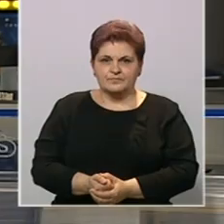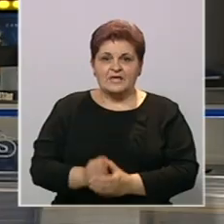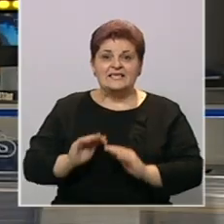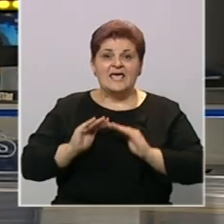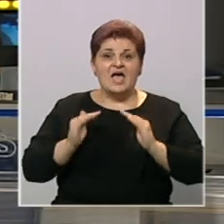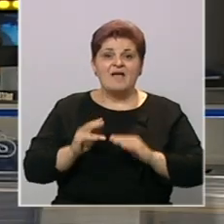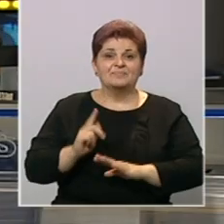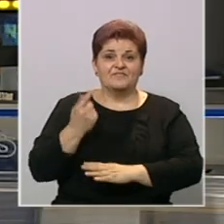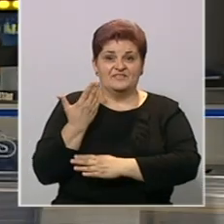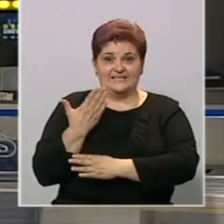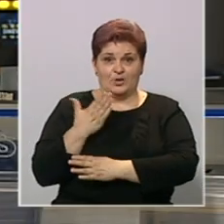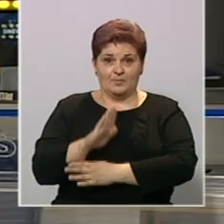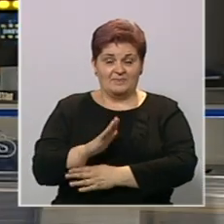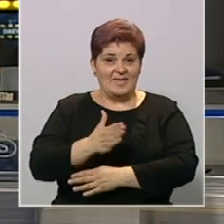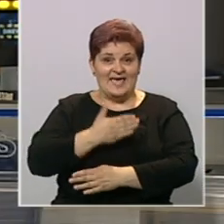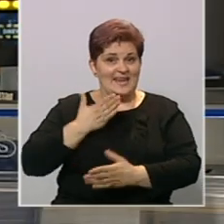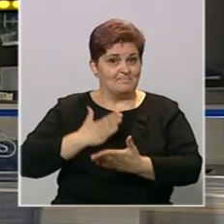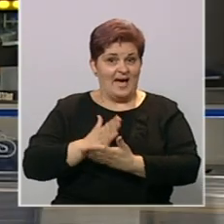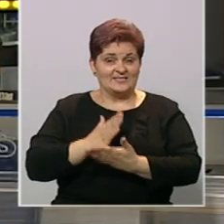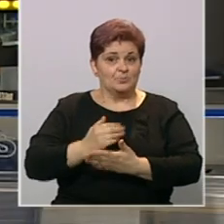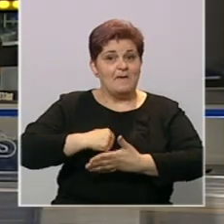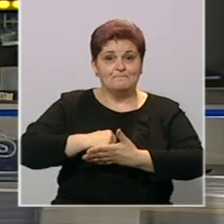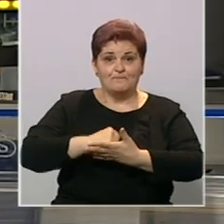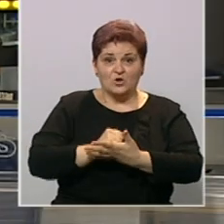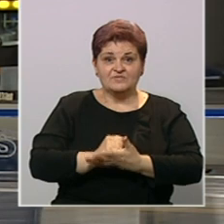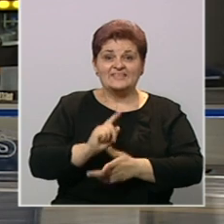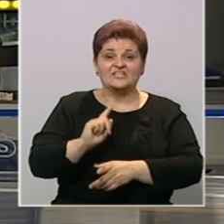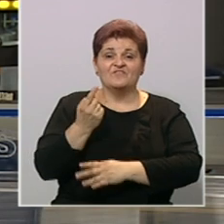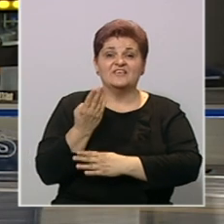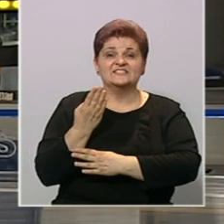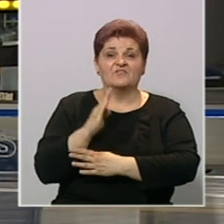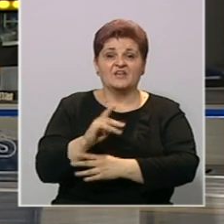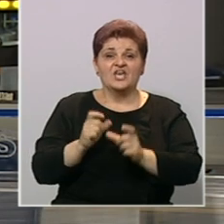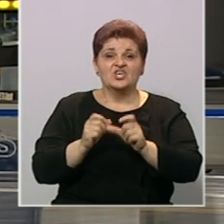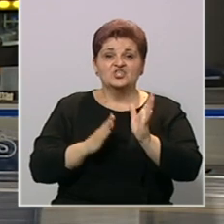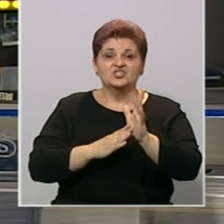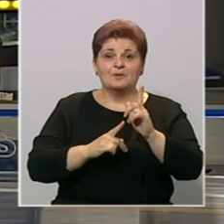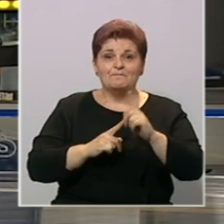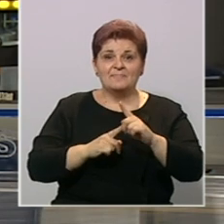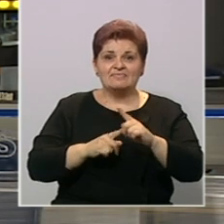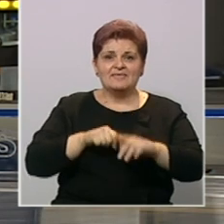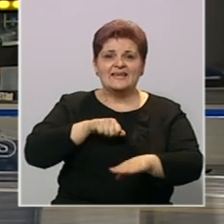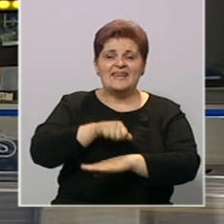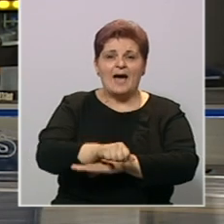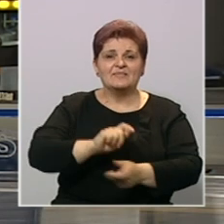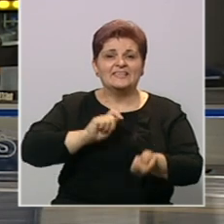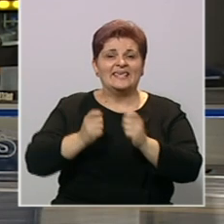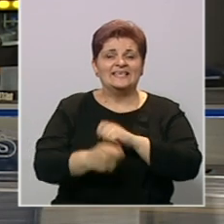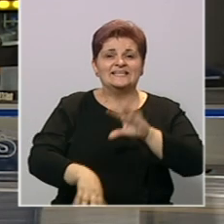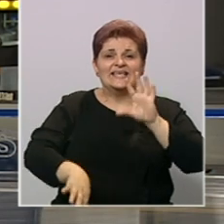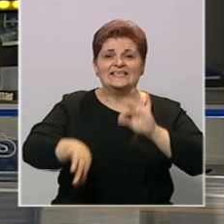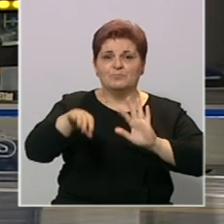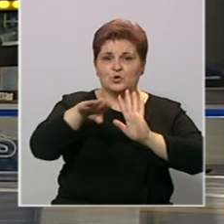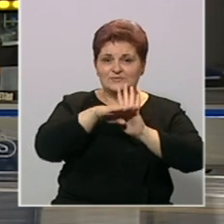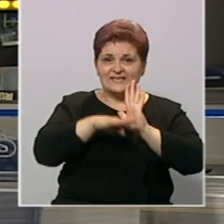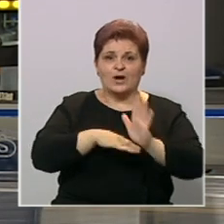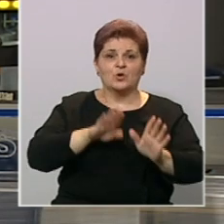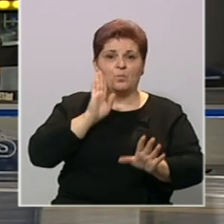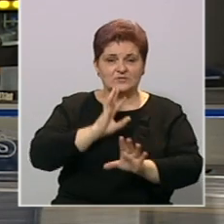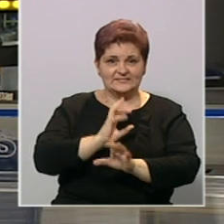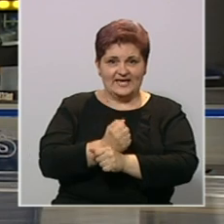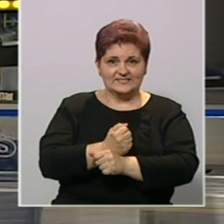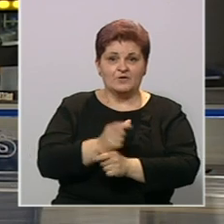Iz ureda visokog predstavnika još nema službene potvrde da će visoki predstavnik Christian Schmidt nametnuti izmjene izbornog